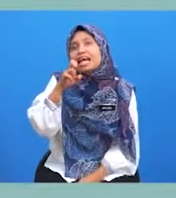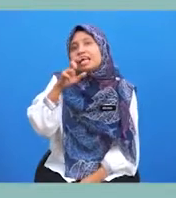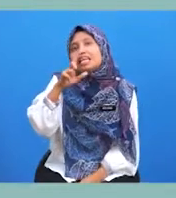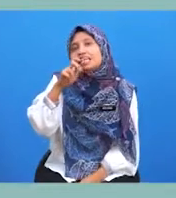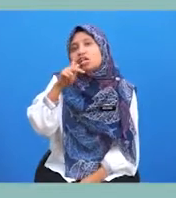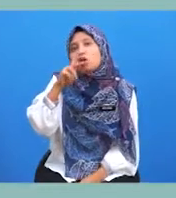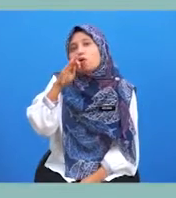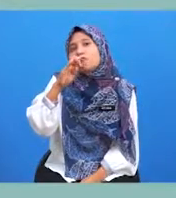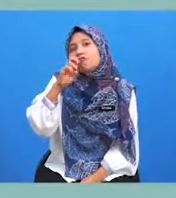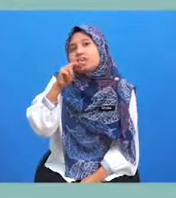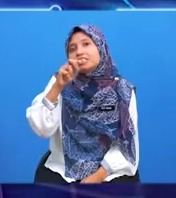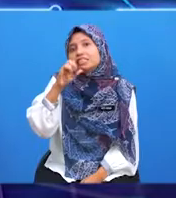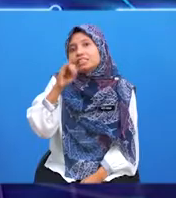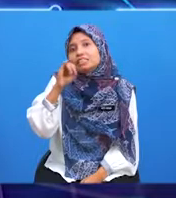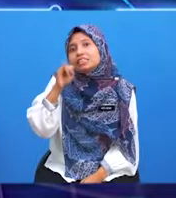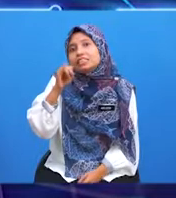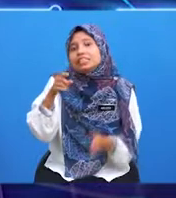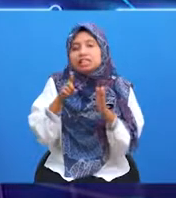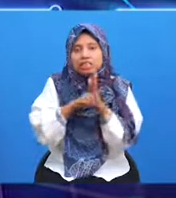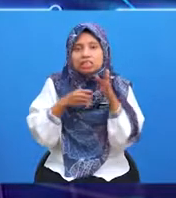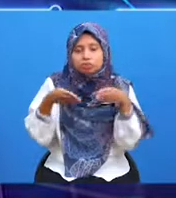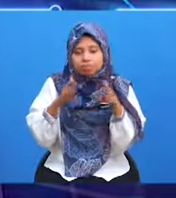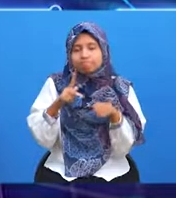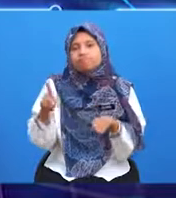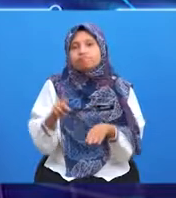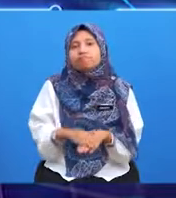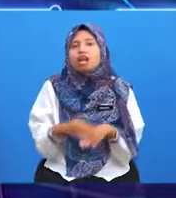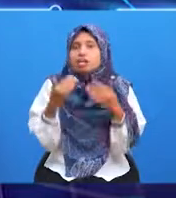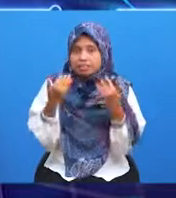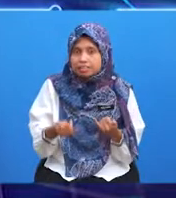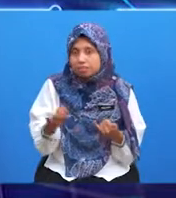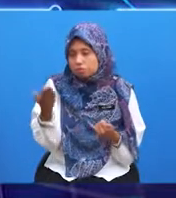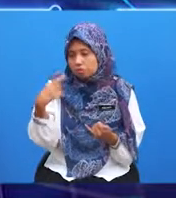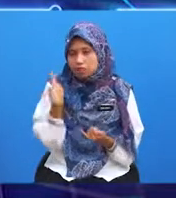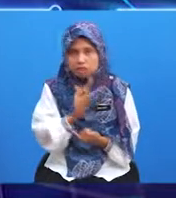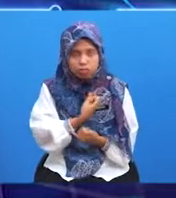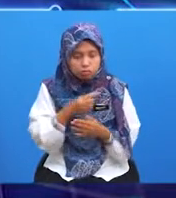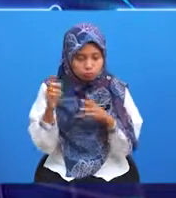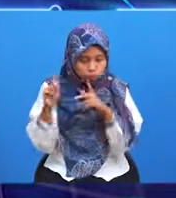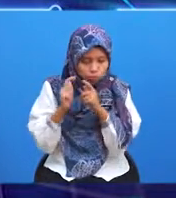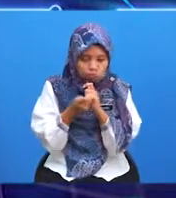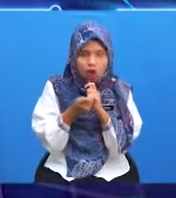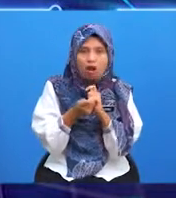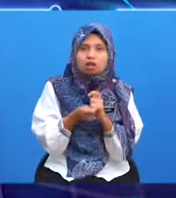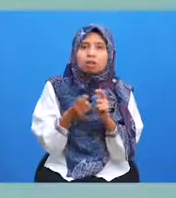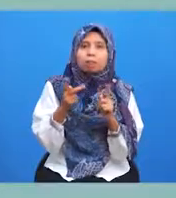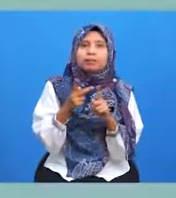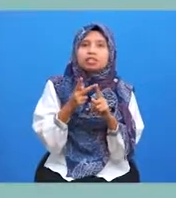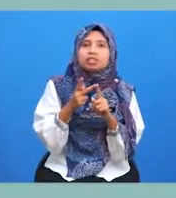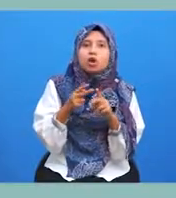telekonferensi dijalankan. Baiklah murid-murid, sekarang mari kita beralih pula